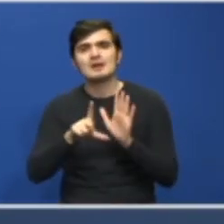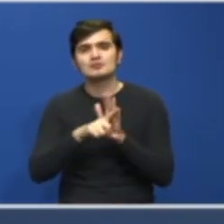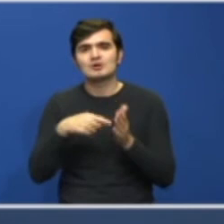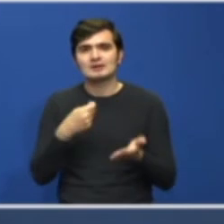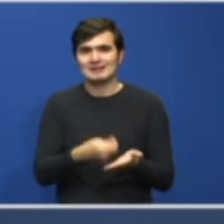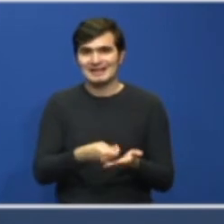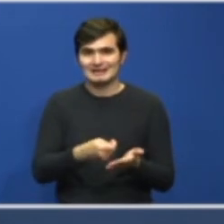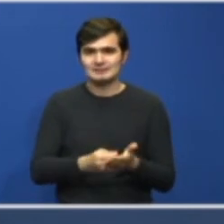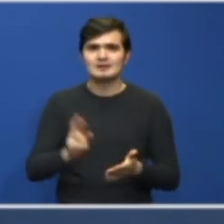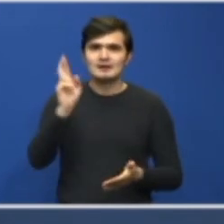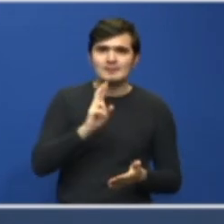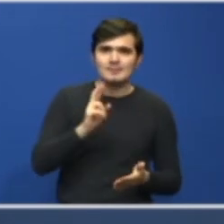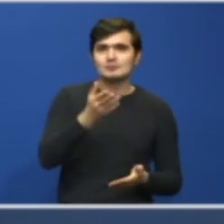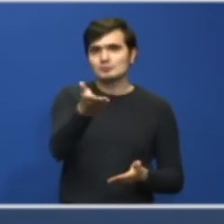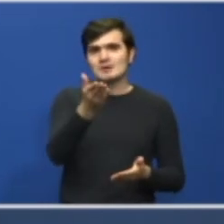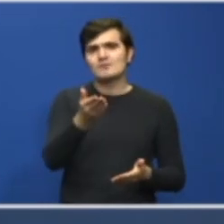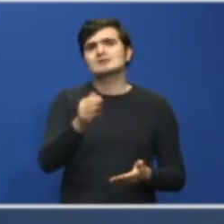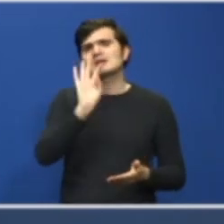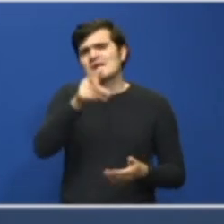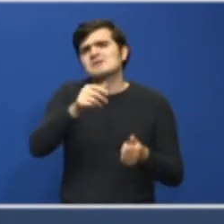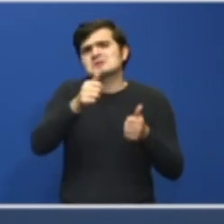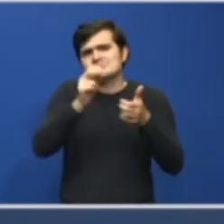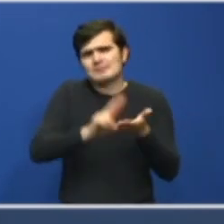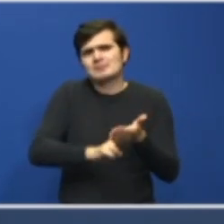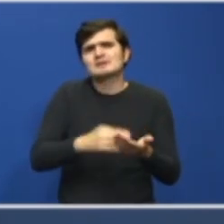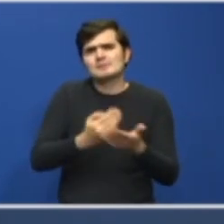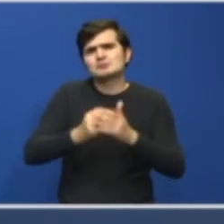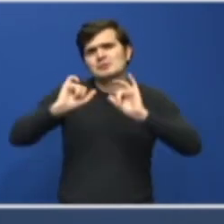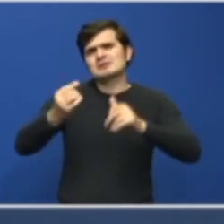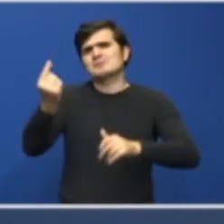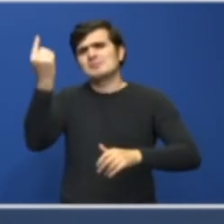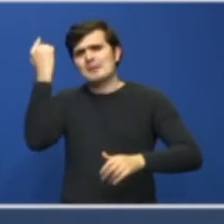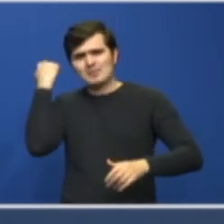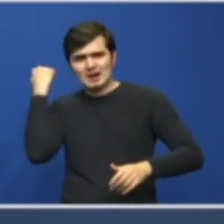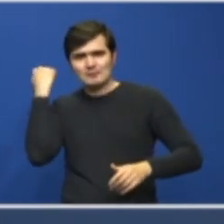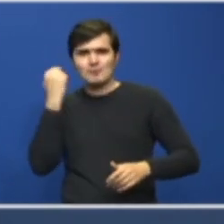eu repet, scepticismul nostru este justificat de ce s-a întâmplat până acum, dar nu în ceea ce ne privește.